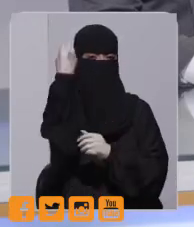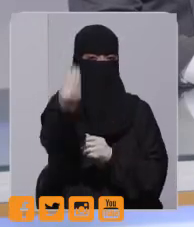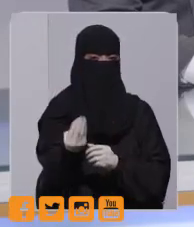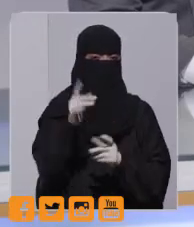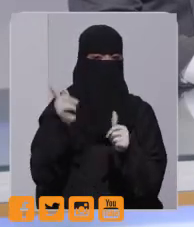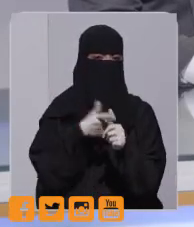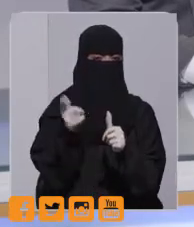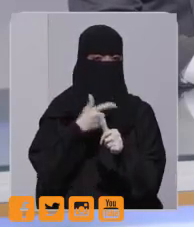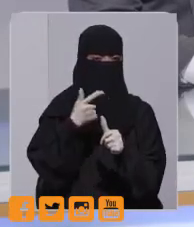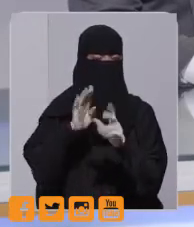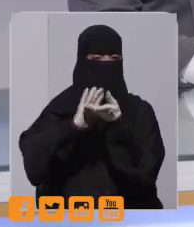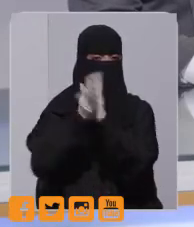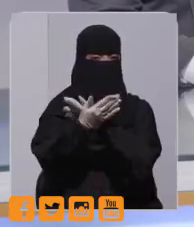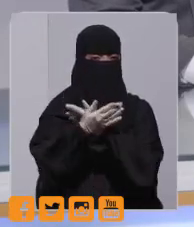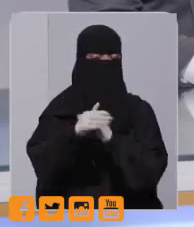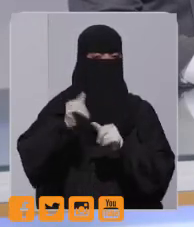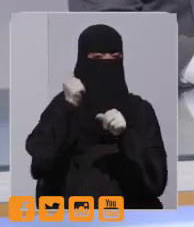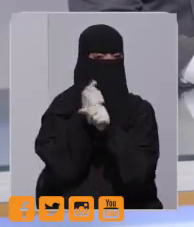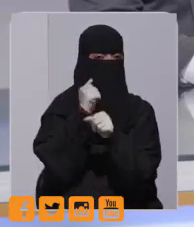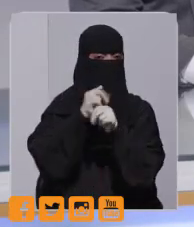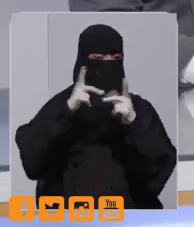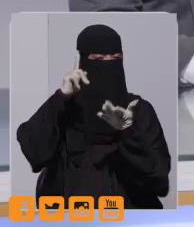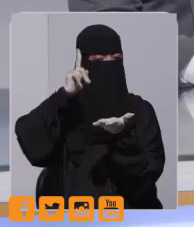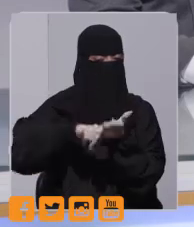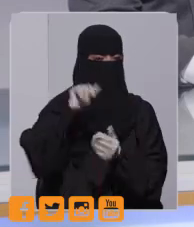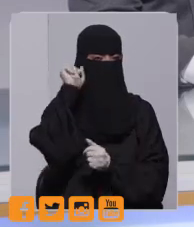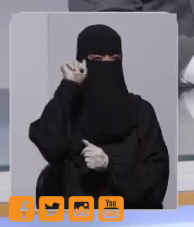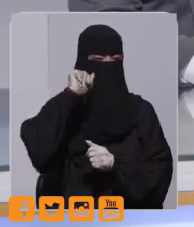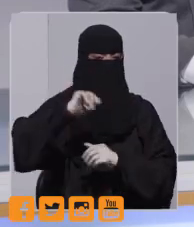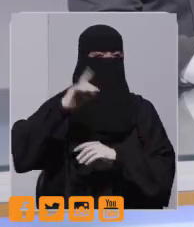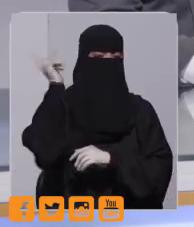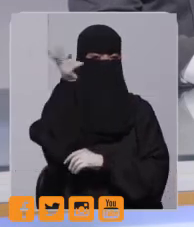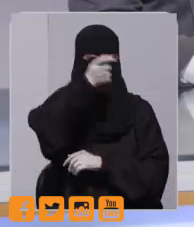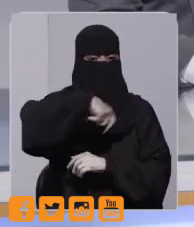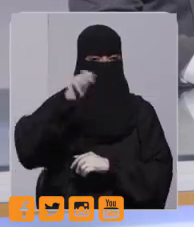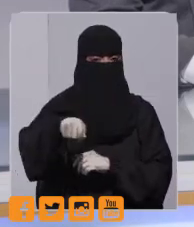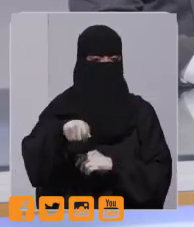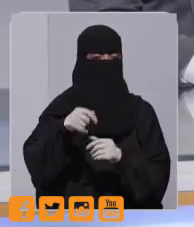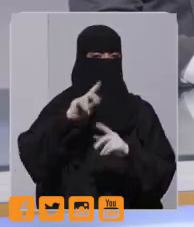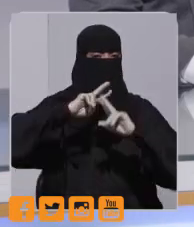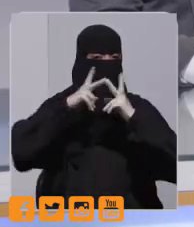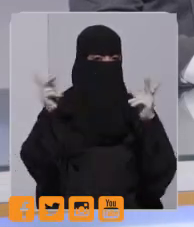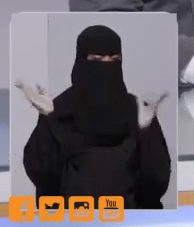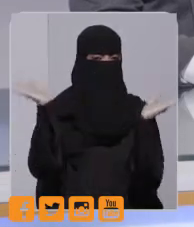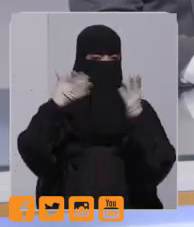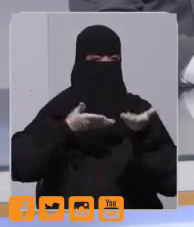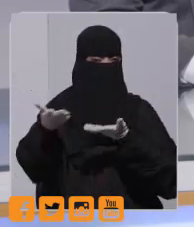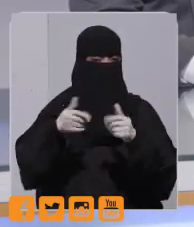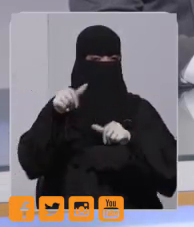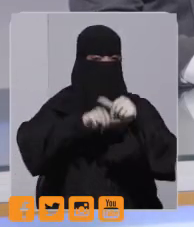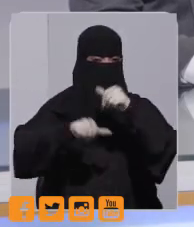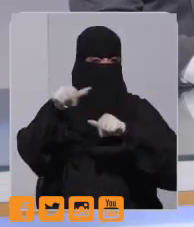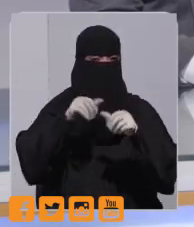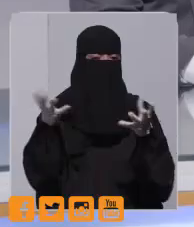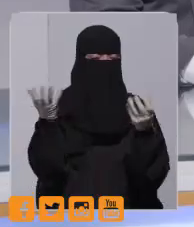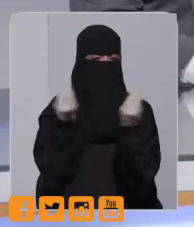انهاء الانقلاب القائم على ادعاء الحق الالهي في الحكم ومعالجه اثاره الكارثيه سياسيا واقتصاديا